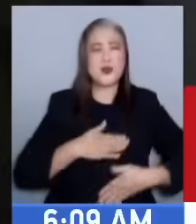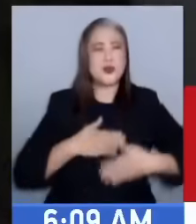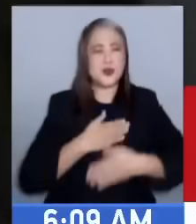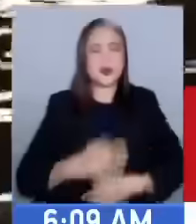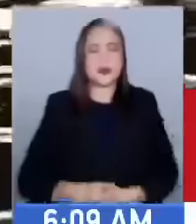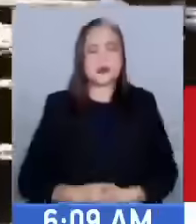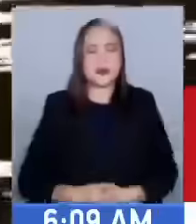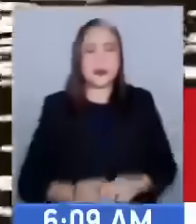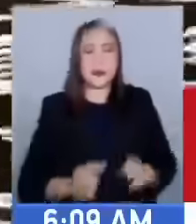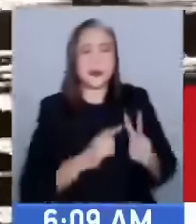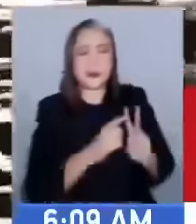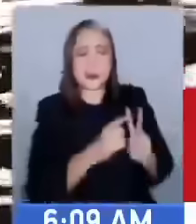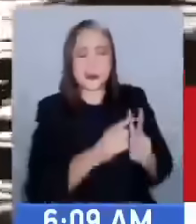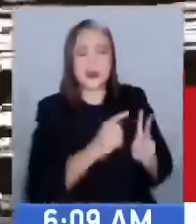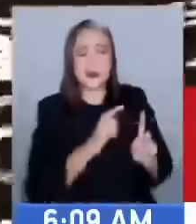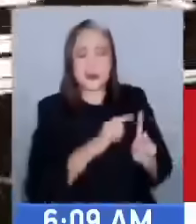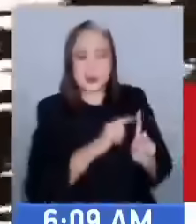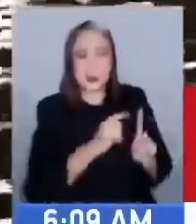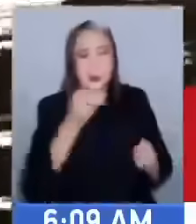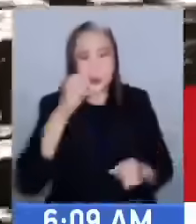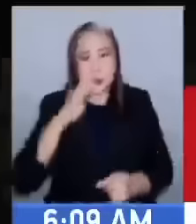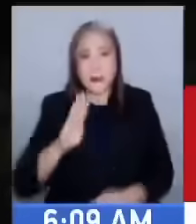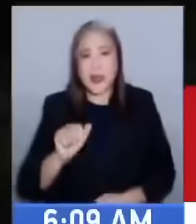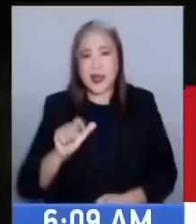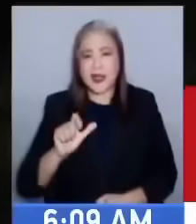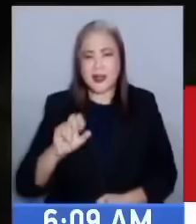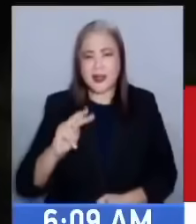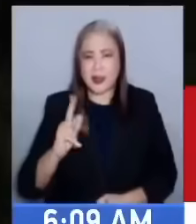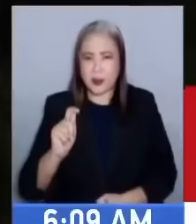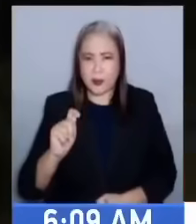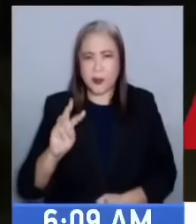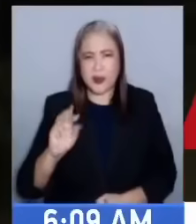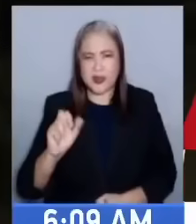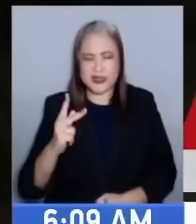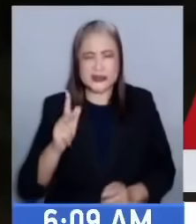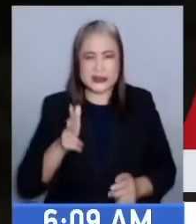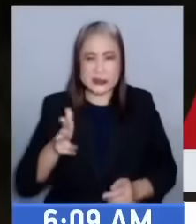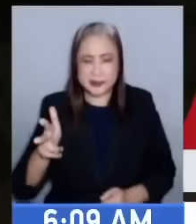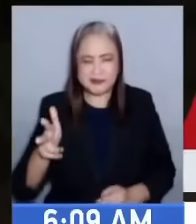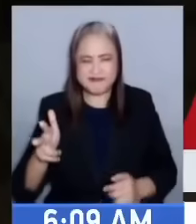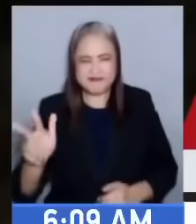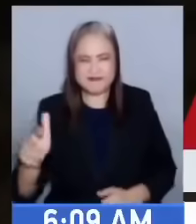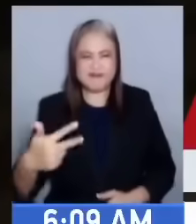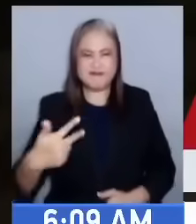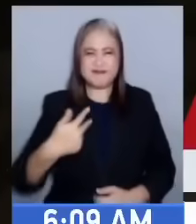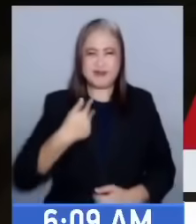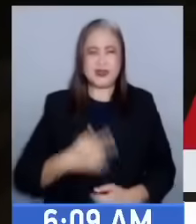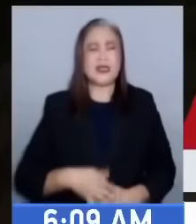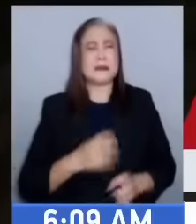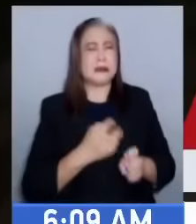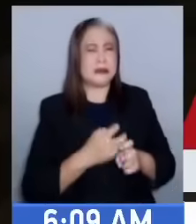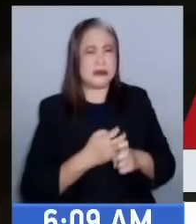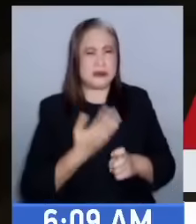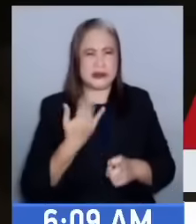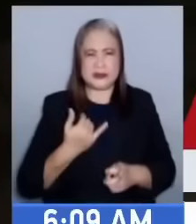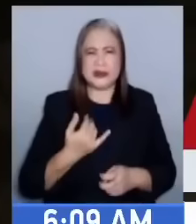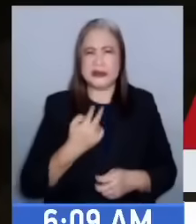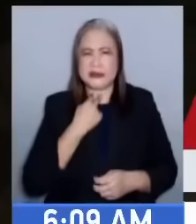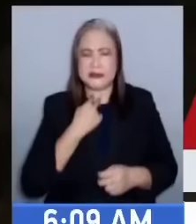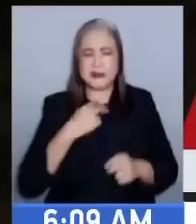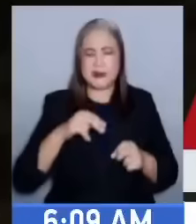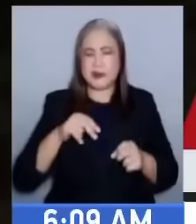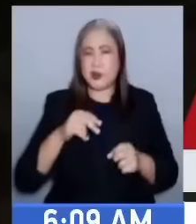Balintawak bumwelta na lang mahirap kasi nakamotor baka ano baka pasukin Ong ano tambutso masira